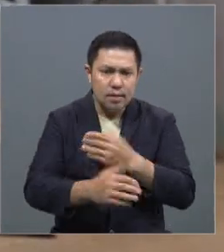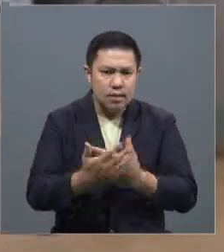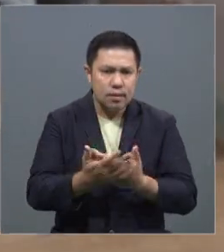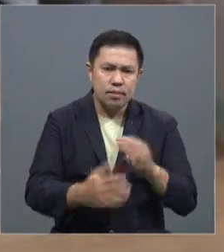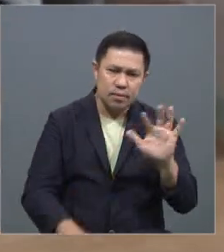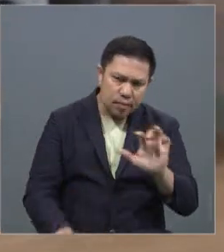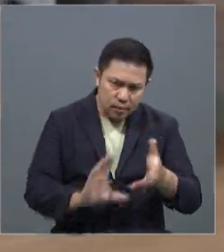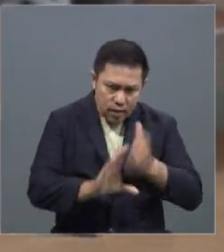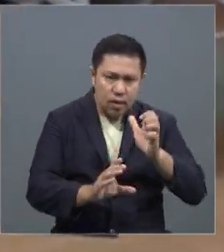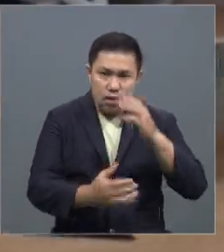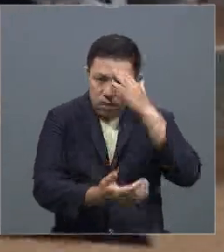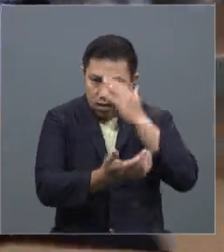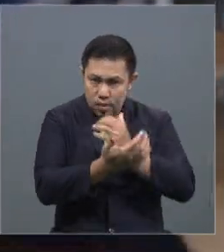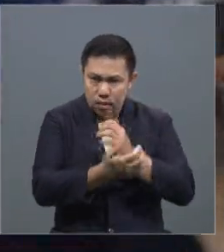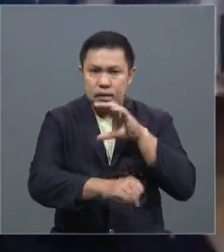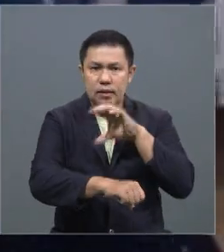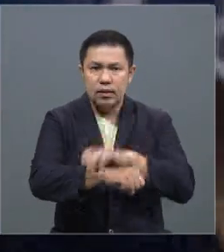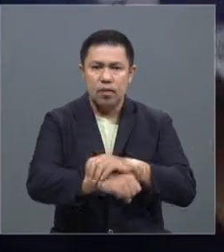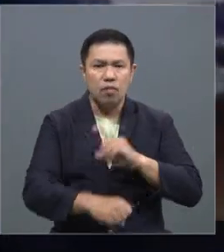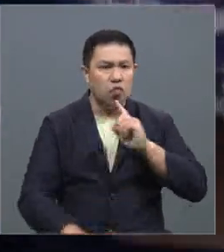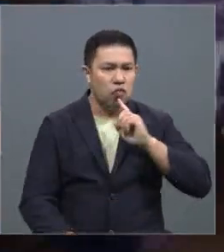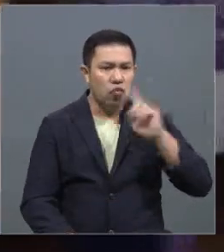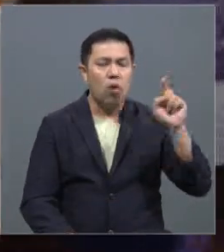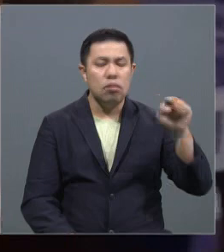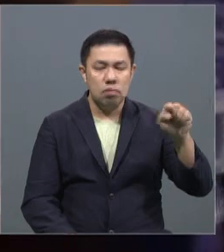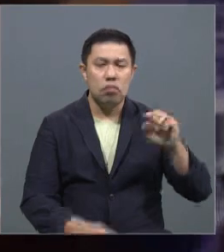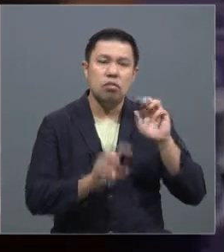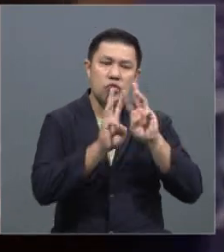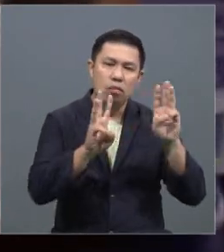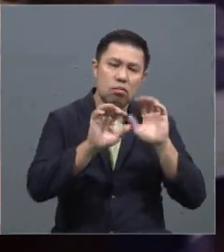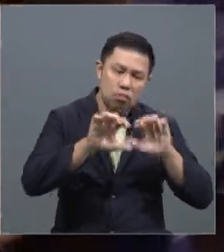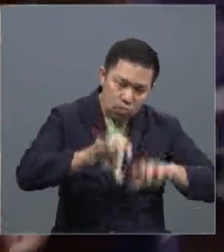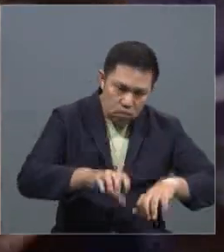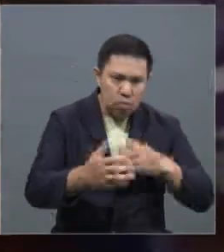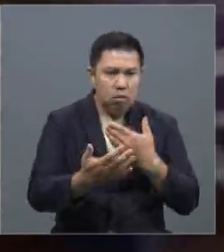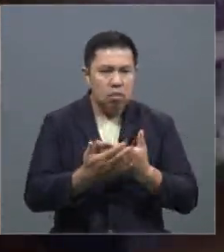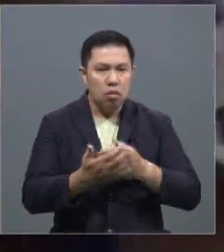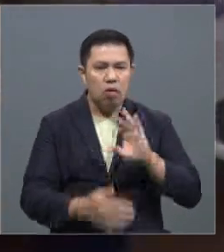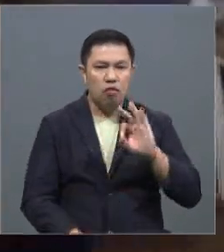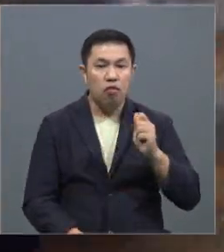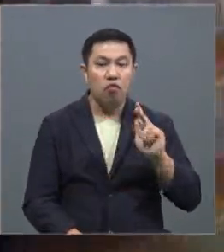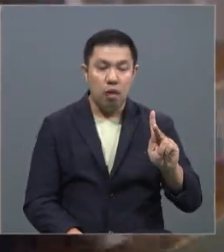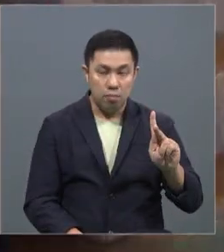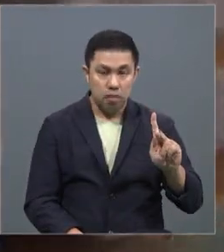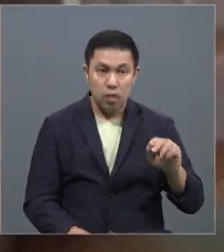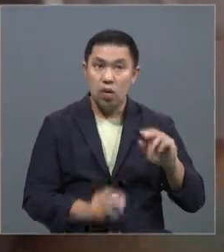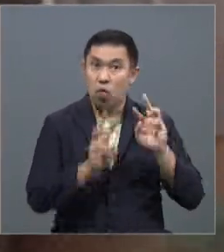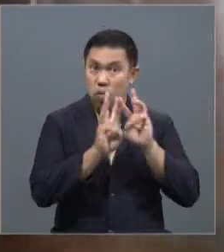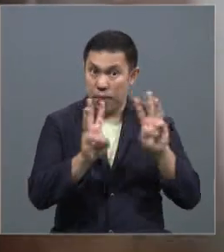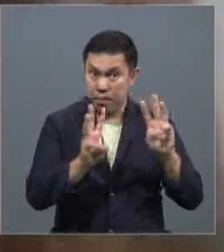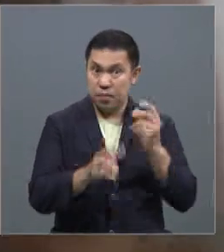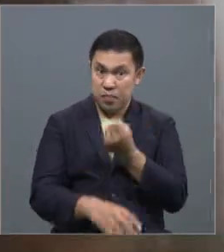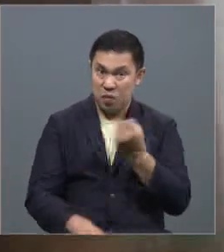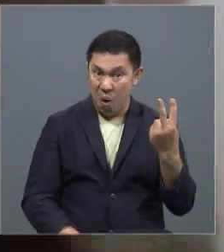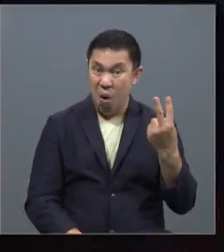เงินสดตำรวจคุมตัวส่งดำเนินคดีทั้งการเปิดเล่นพนันออนไลน์และร่วมกันฟอกเงินแค่ 2เว็บที่รายงานตัวเลข